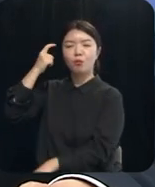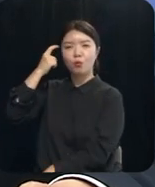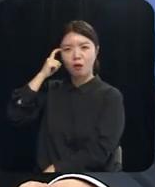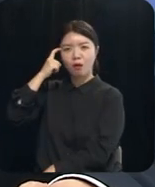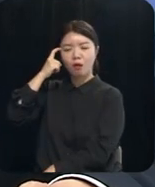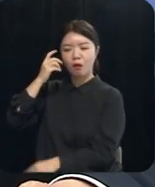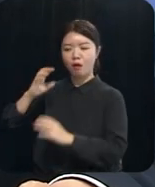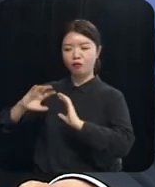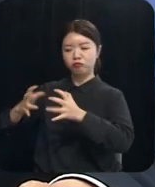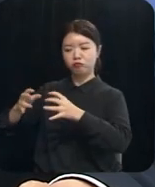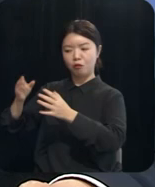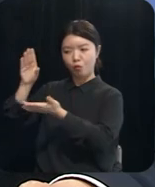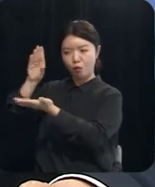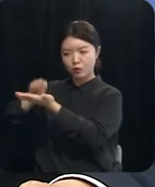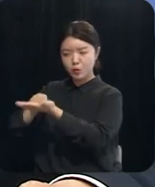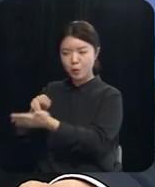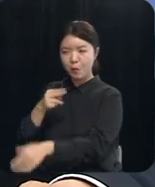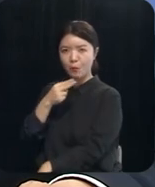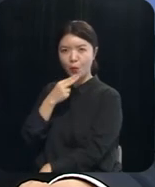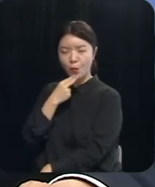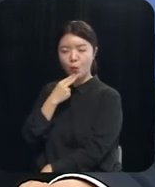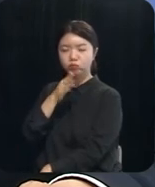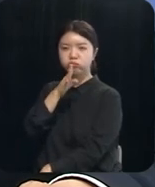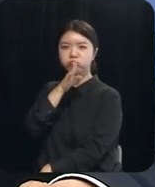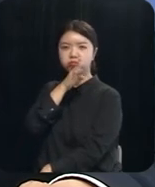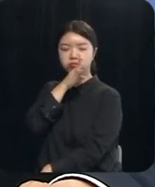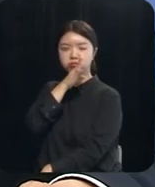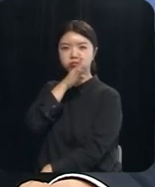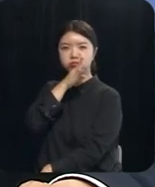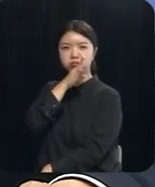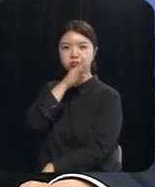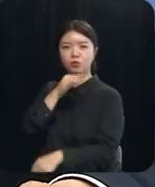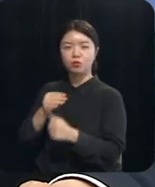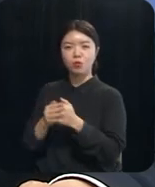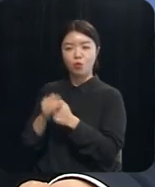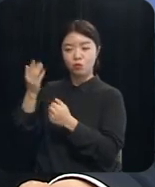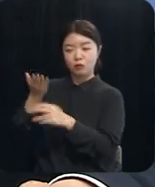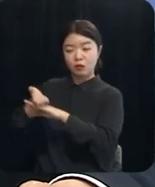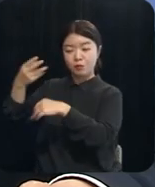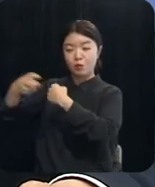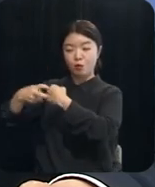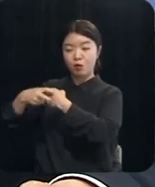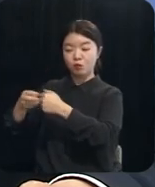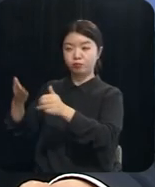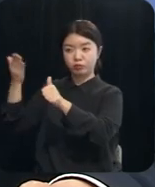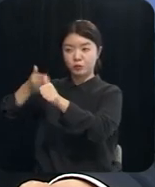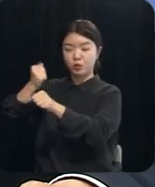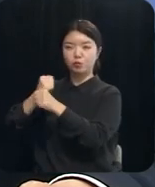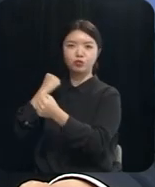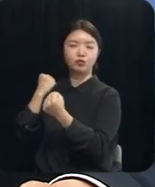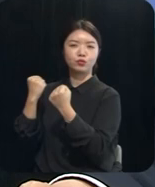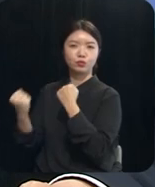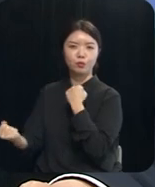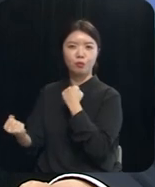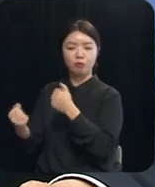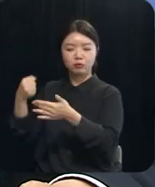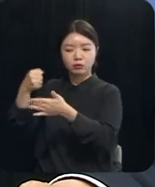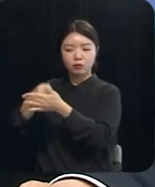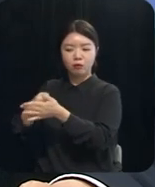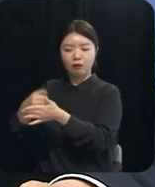왜 국정과제에 반영이 안 됐고 실질적으로 상급병원을 요청했음에도 불구하고